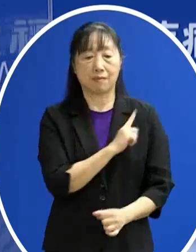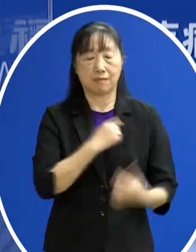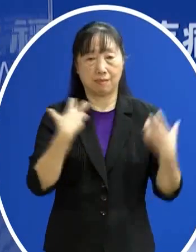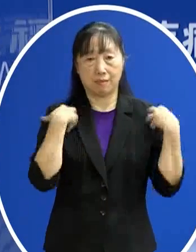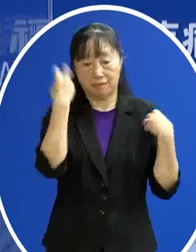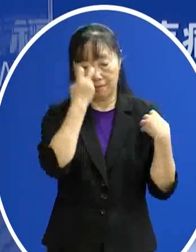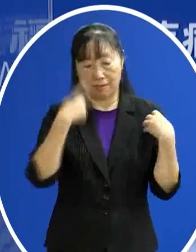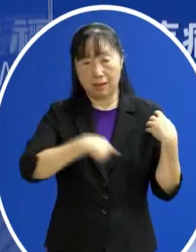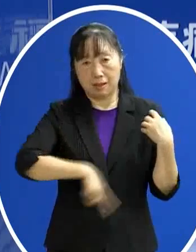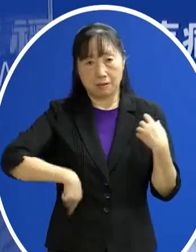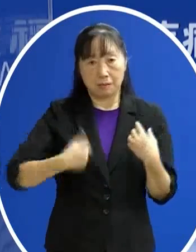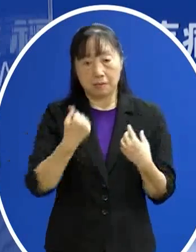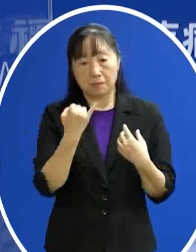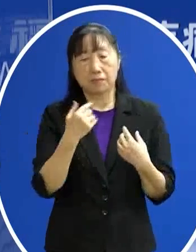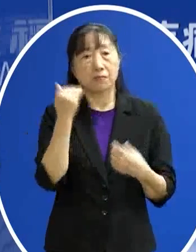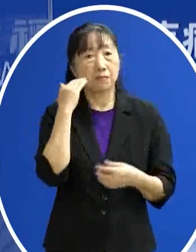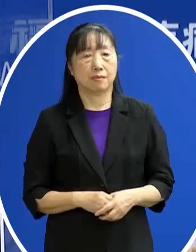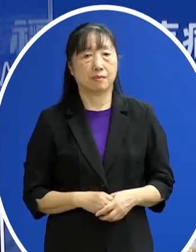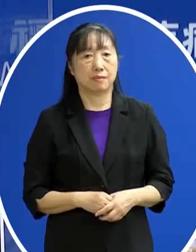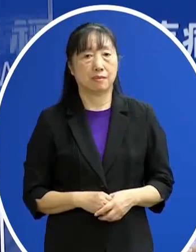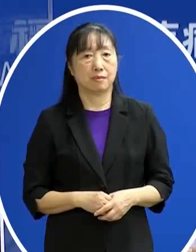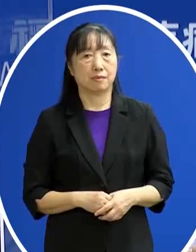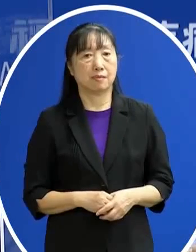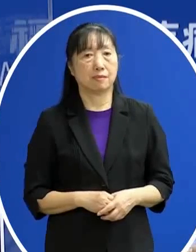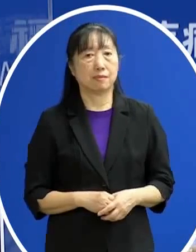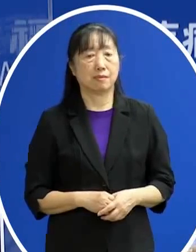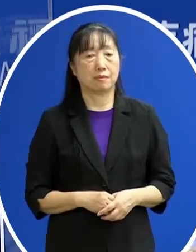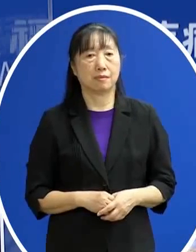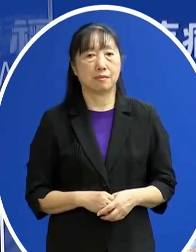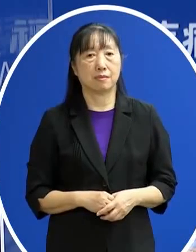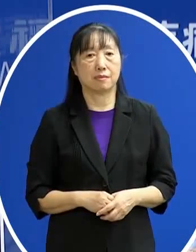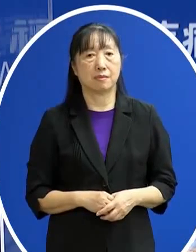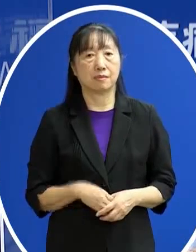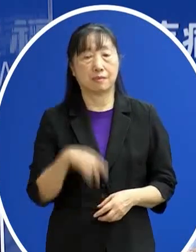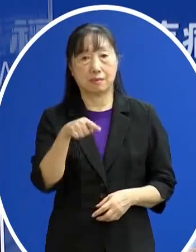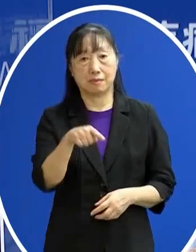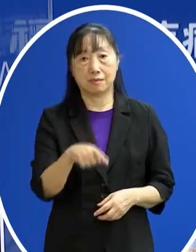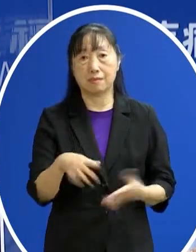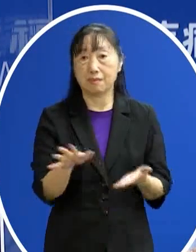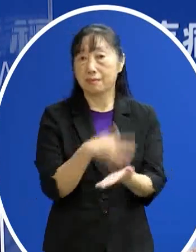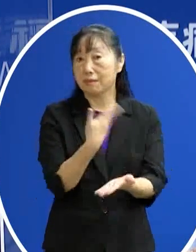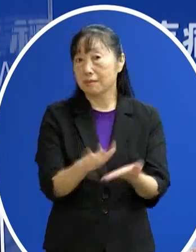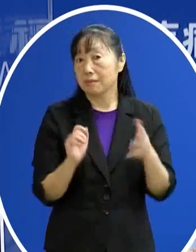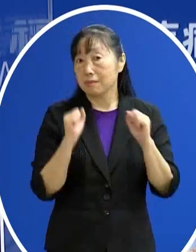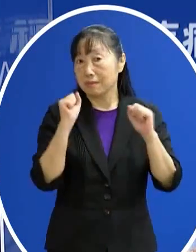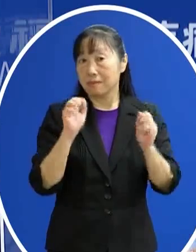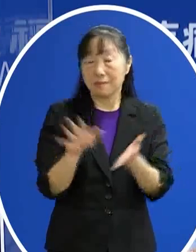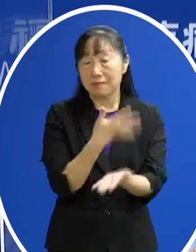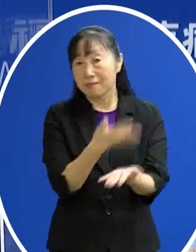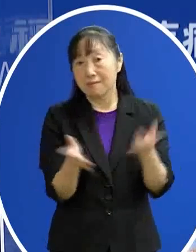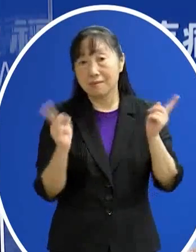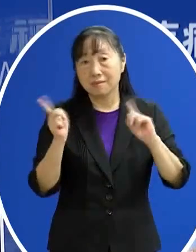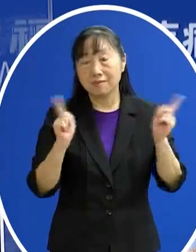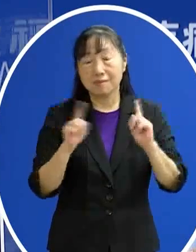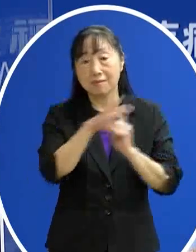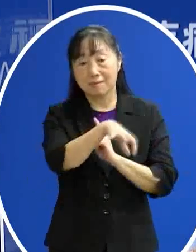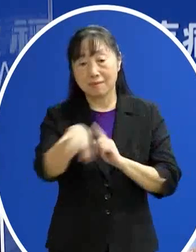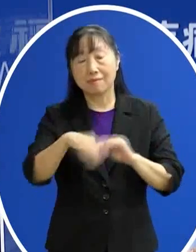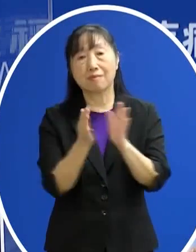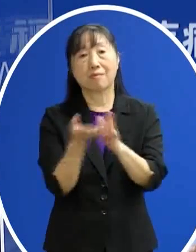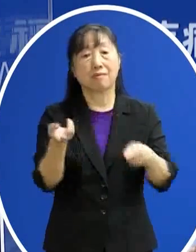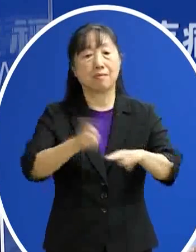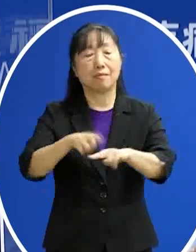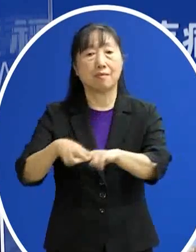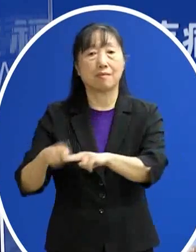哈，有症状应该要就医。好，然后关闭哈休闲娱乐观展、观赛及教